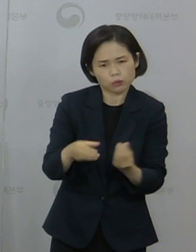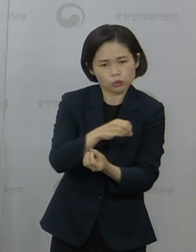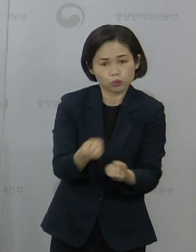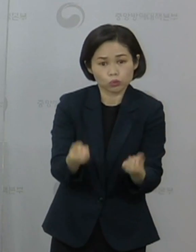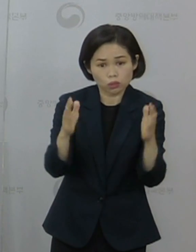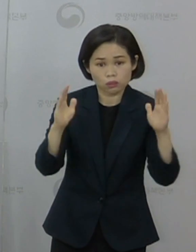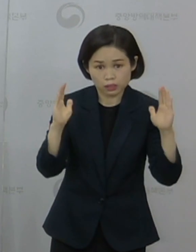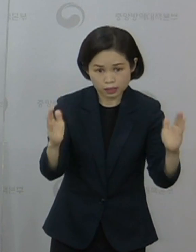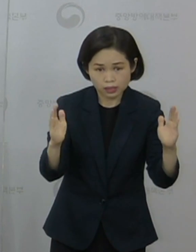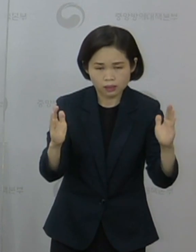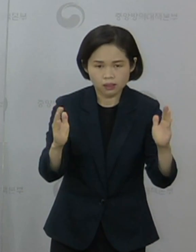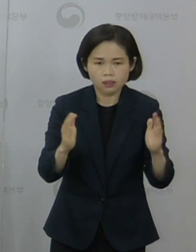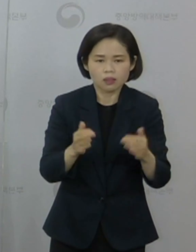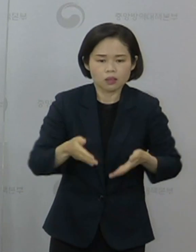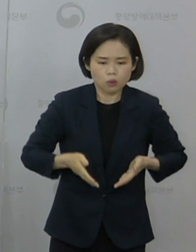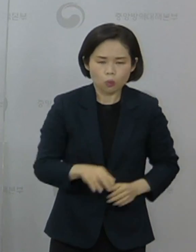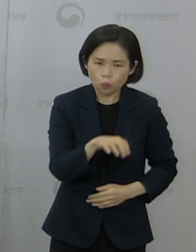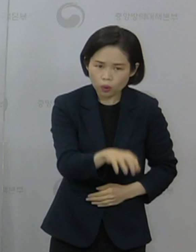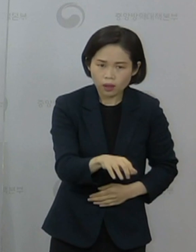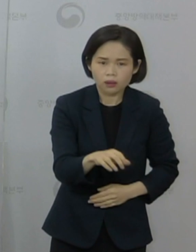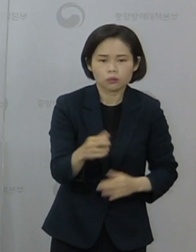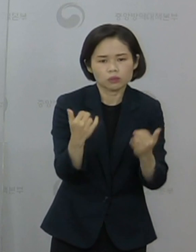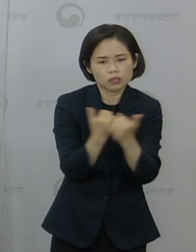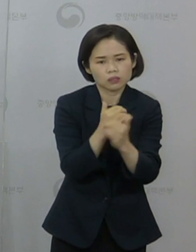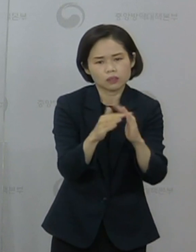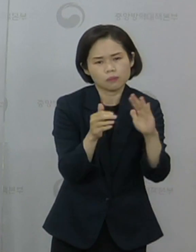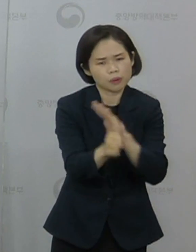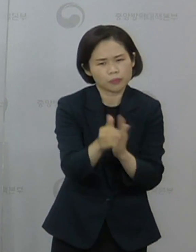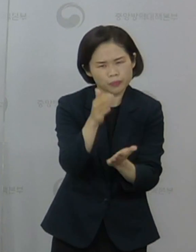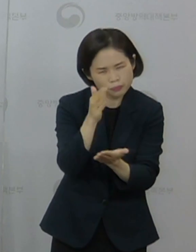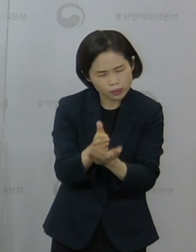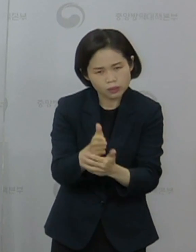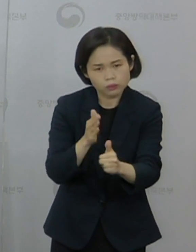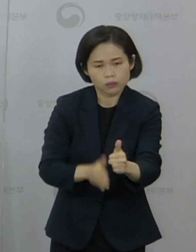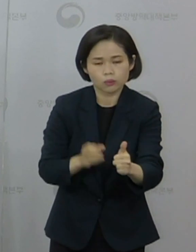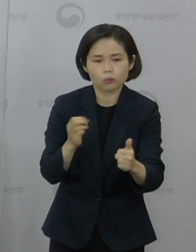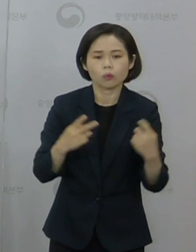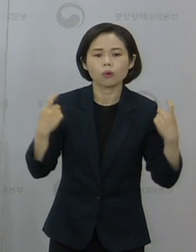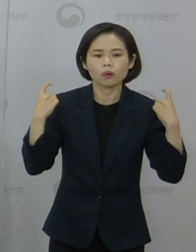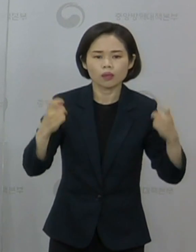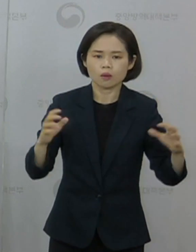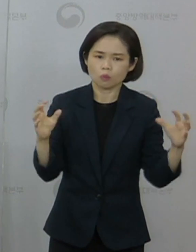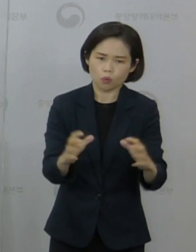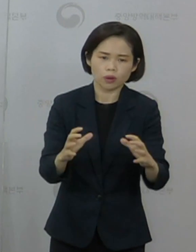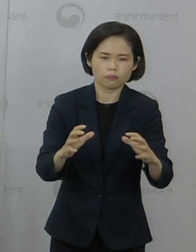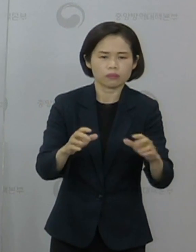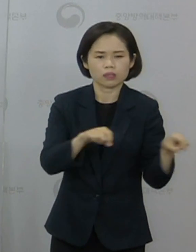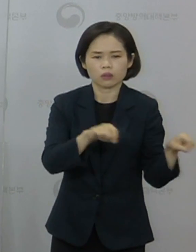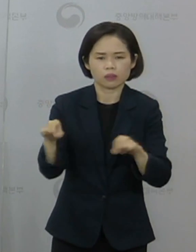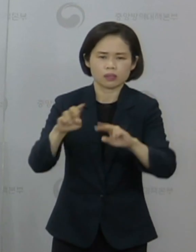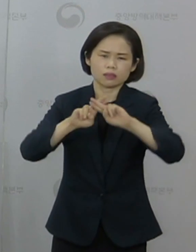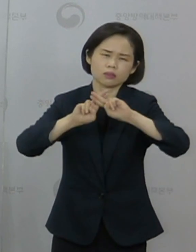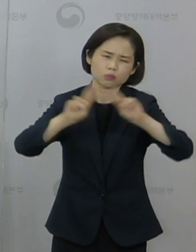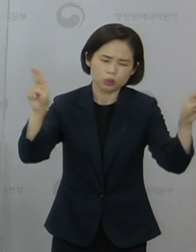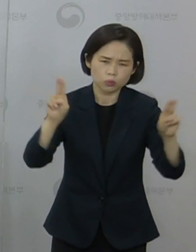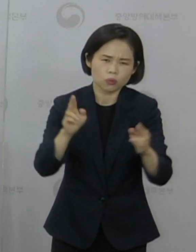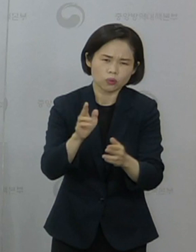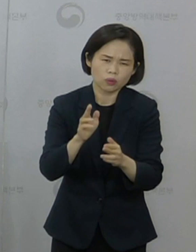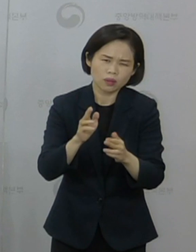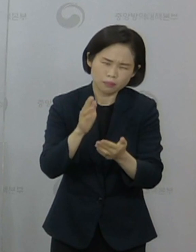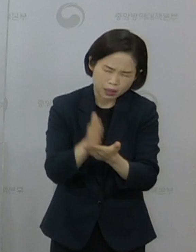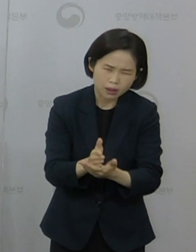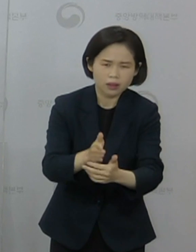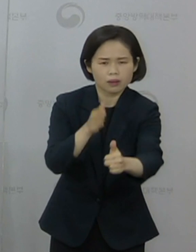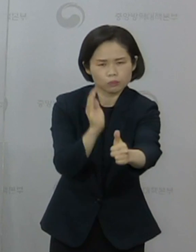고양이나 친지 방문을 자제해 주시고 모임이나 여행 등도 연기하거나 취소하고 자제해 주실 것을 요청 을